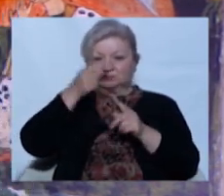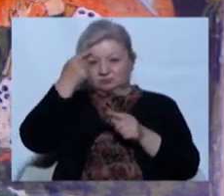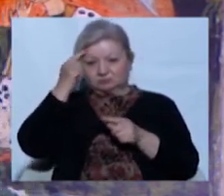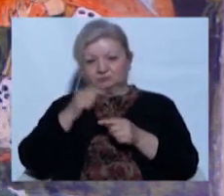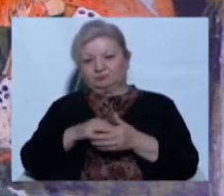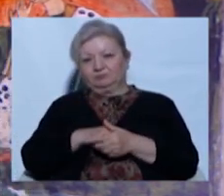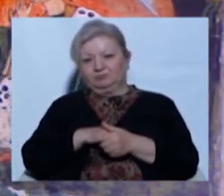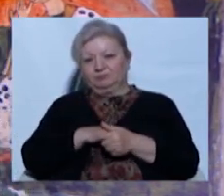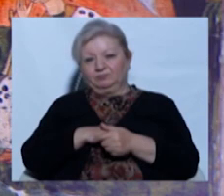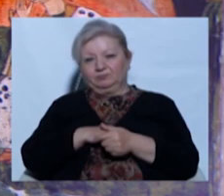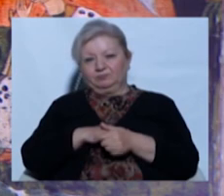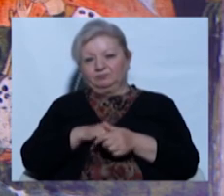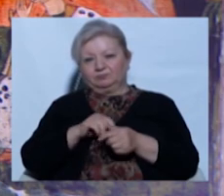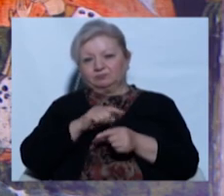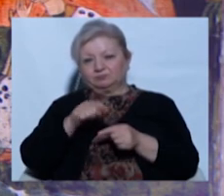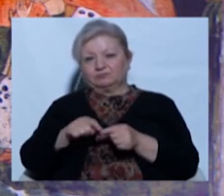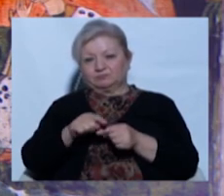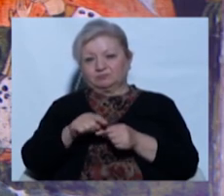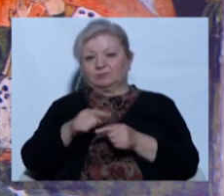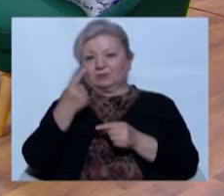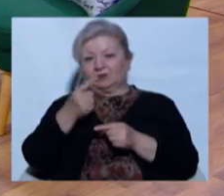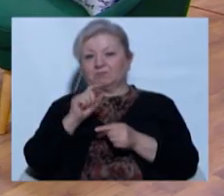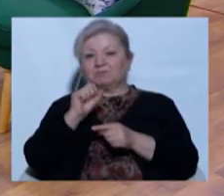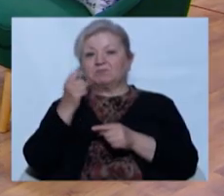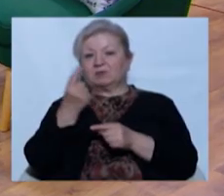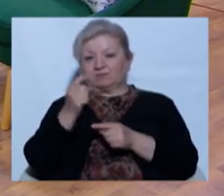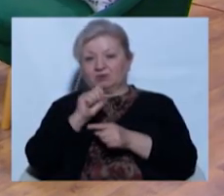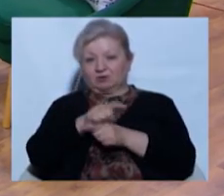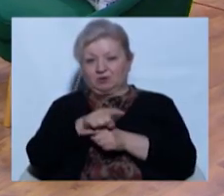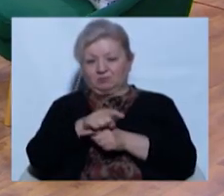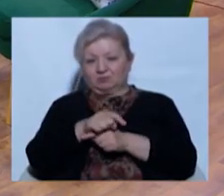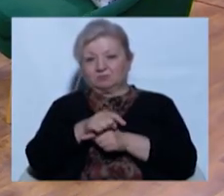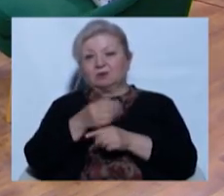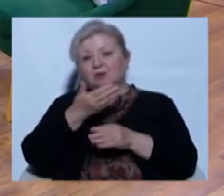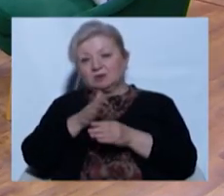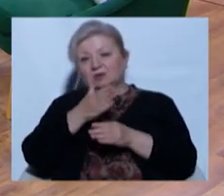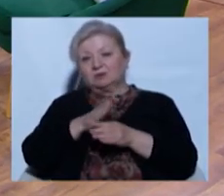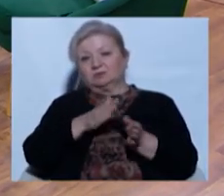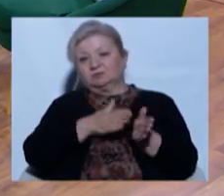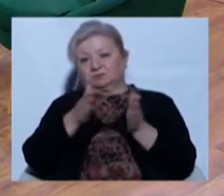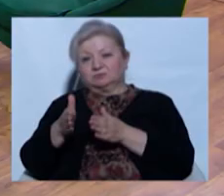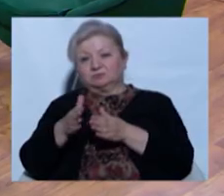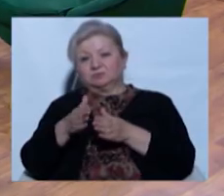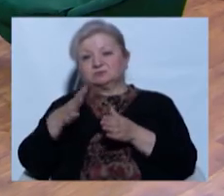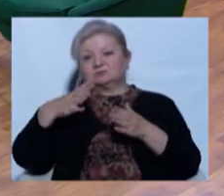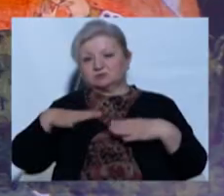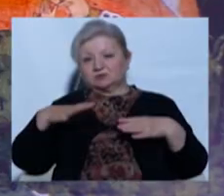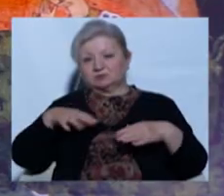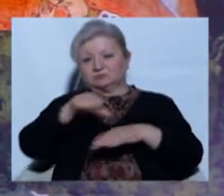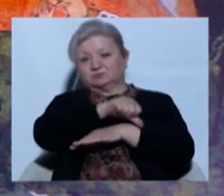არგუმენტებით. ეს იქნება მოდი პირველი დავალება. ნენლა გადავიდეთ, ხო? ანუ საქართველოს